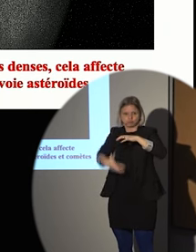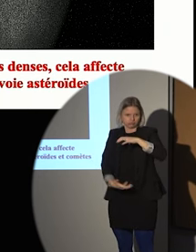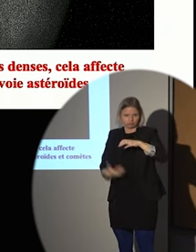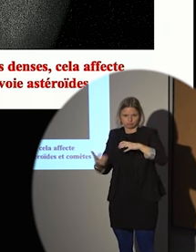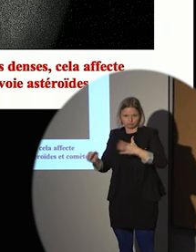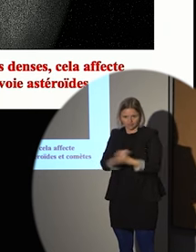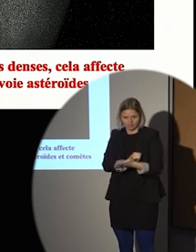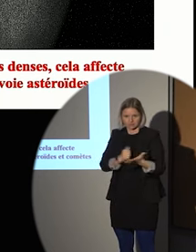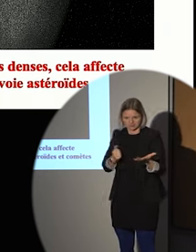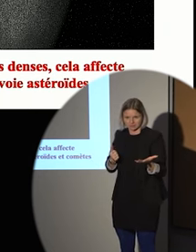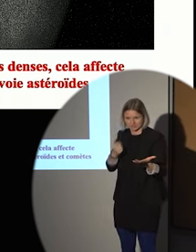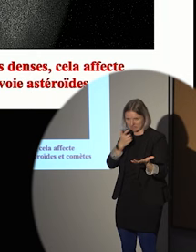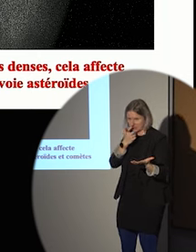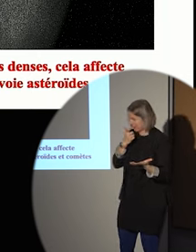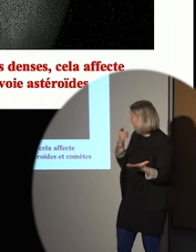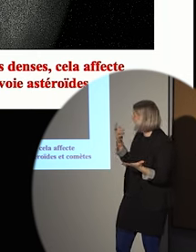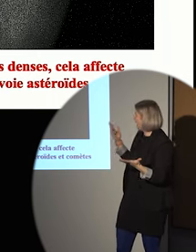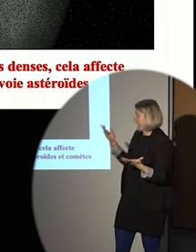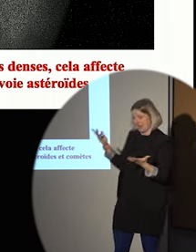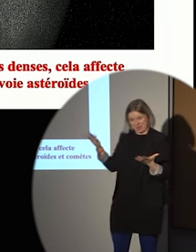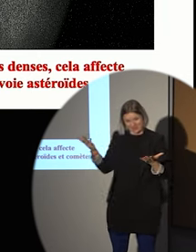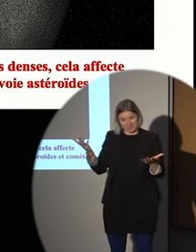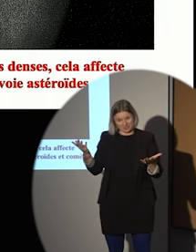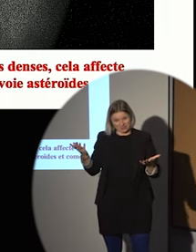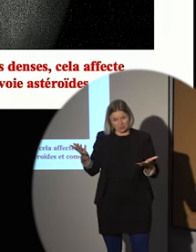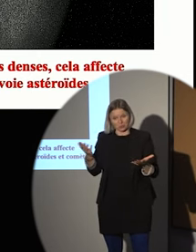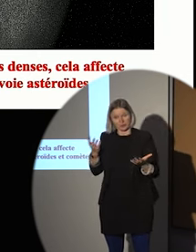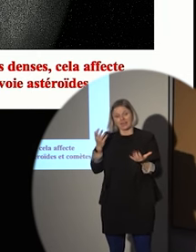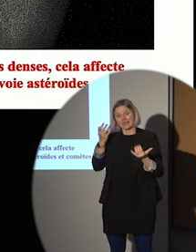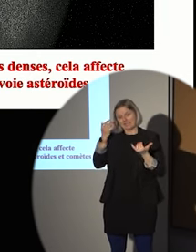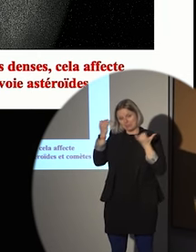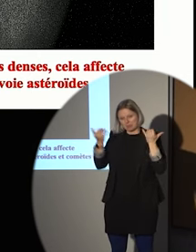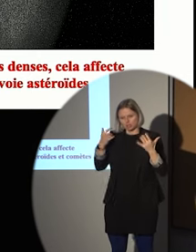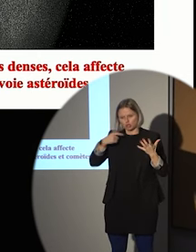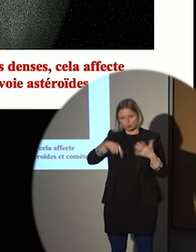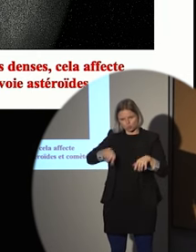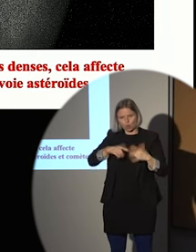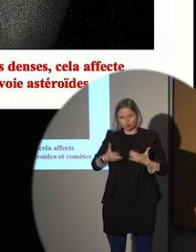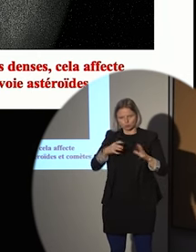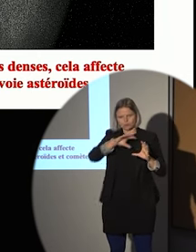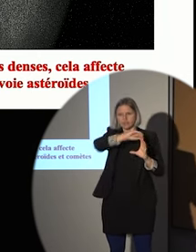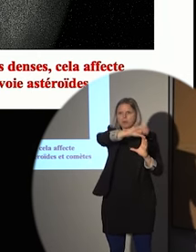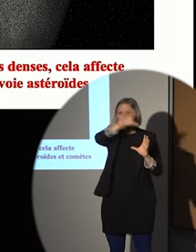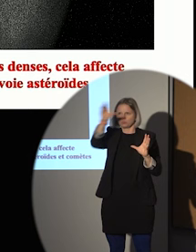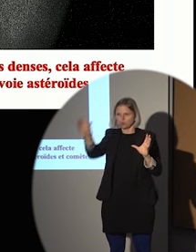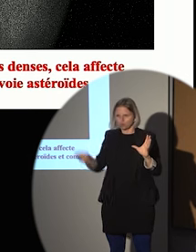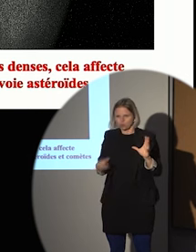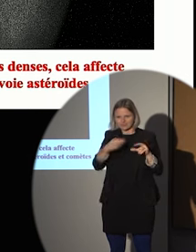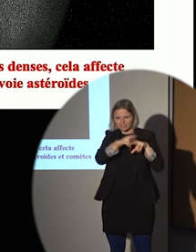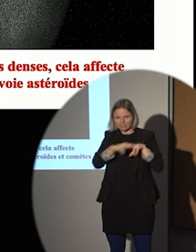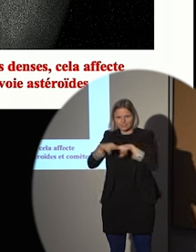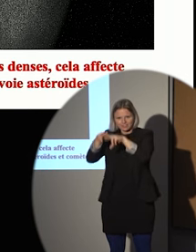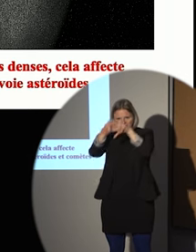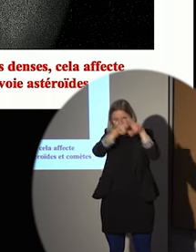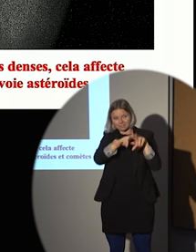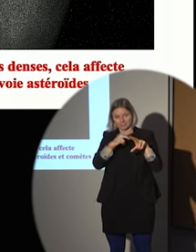passer dans une région totalement vide fait que nous n'avons plus ce risque. Hein, par rapport aux dinosaures, on a un coup